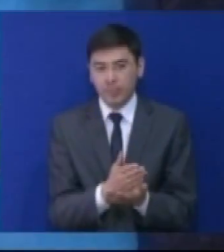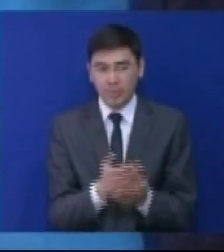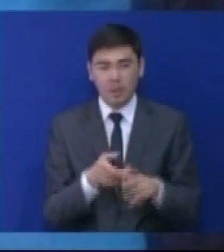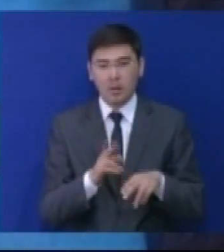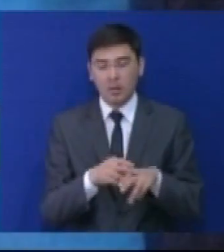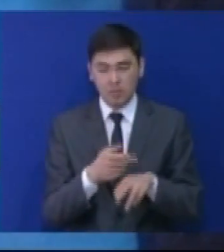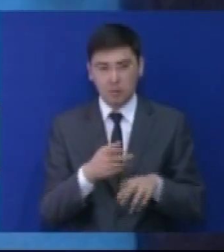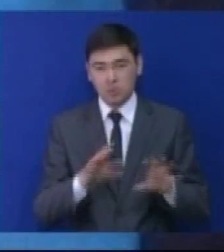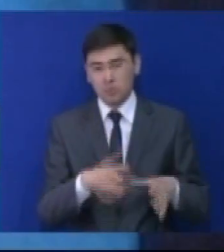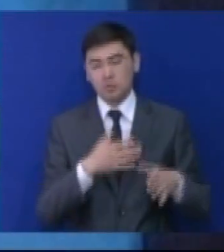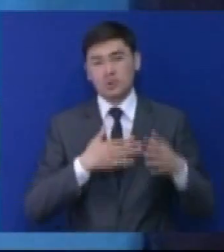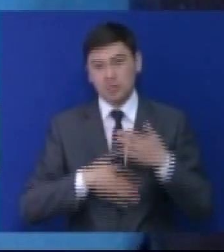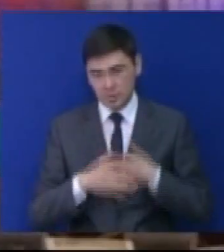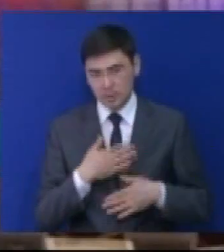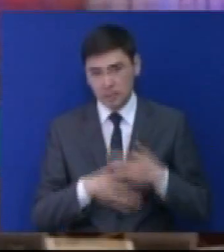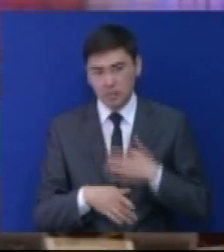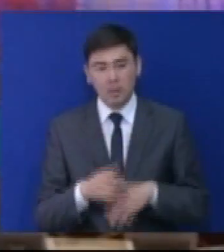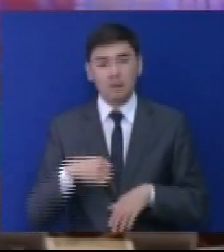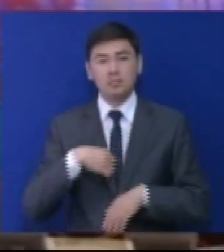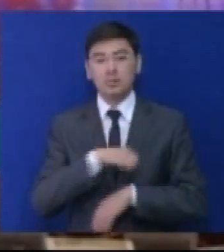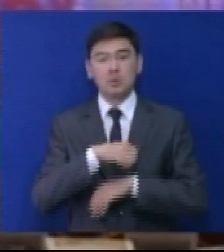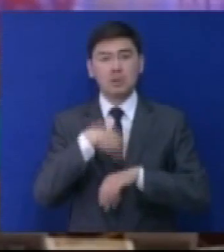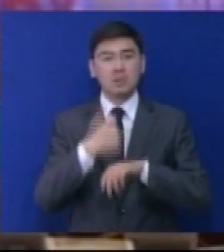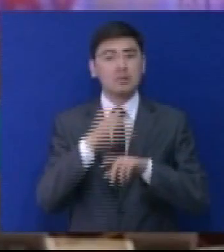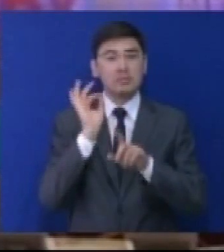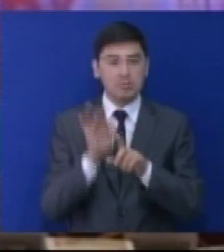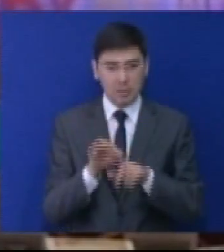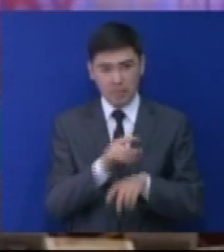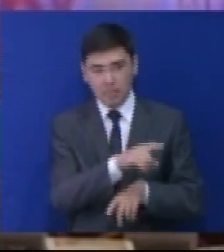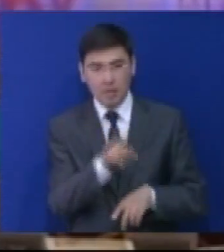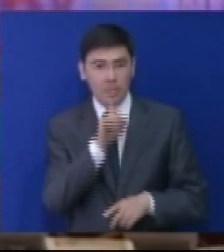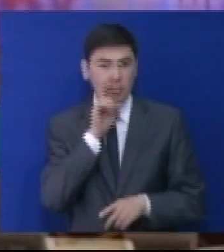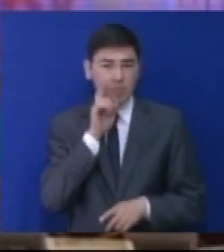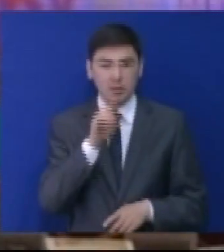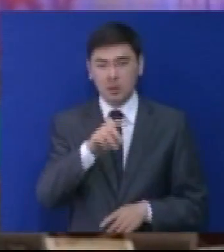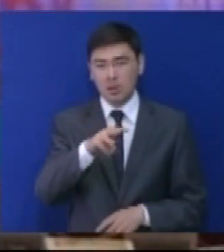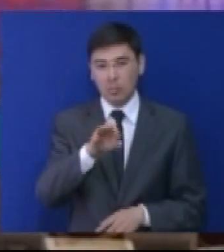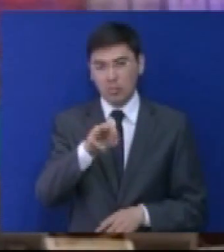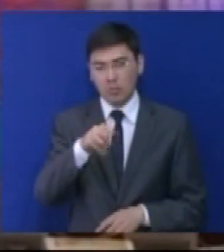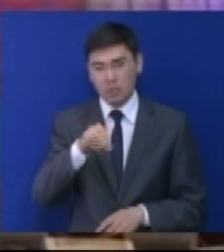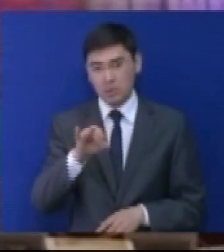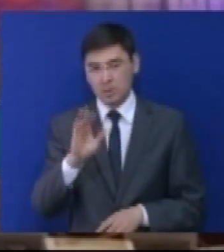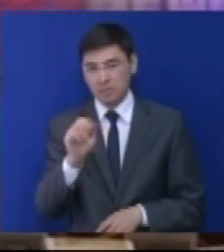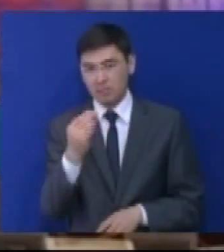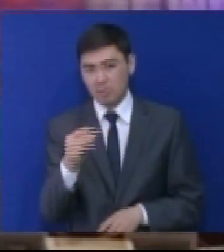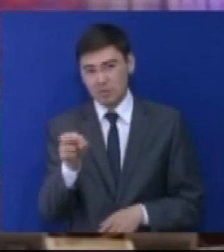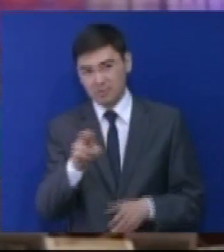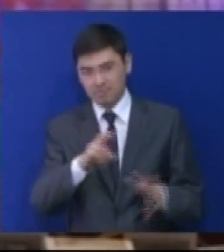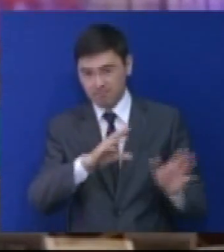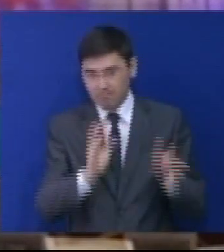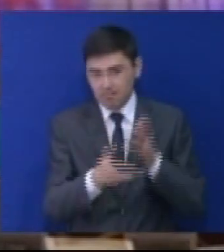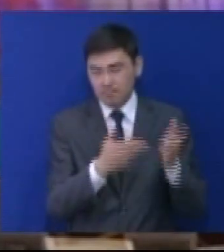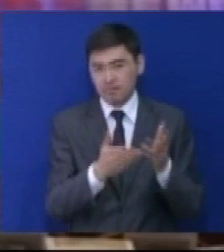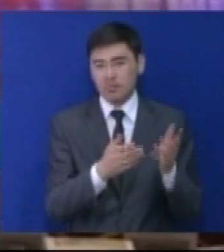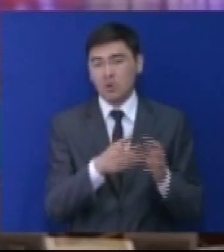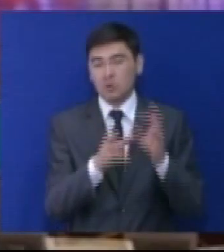өте қуантарлық жағдай. Бұл шараның негізгі мақсаты жастарға мотивация беру, жастарға өзіне деген, өзінің келешегіне деген сенім